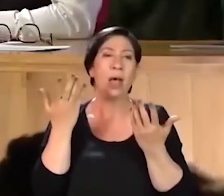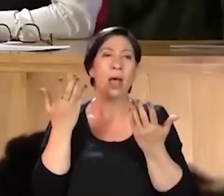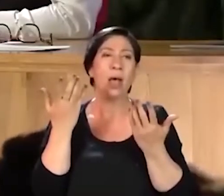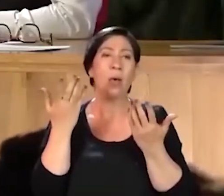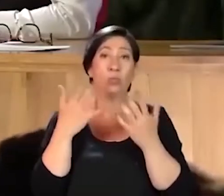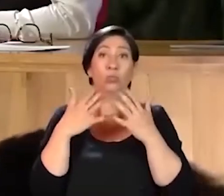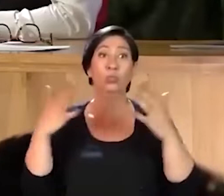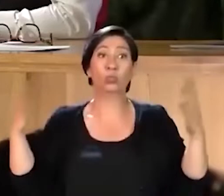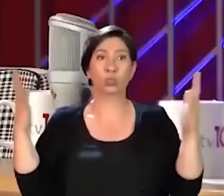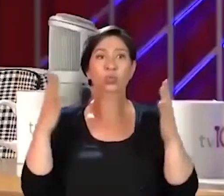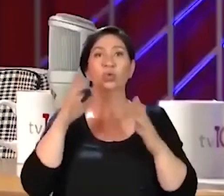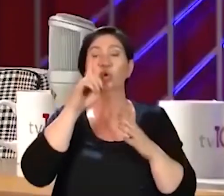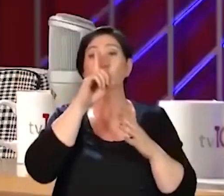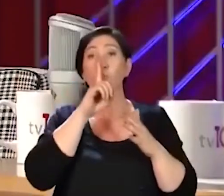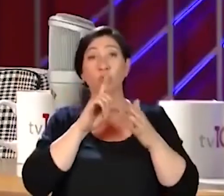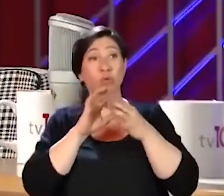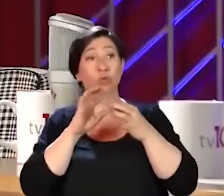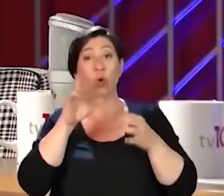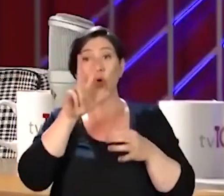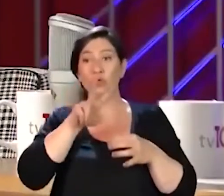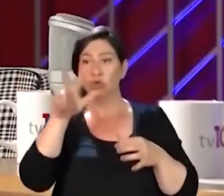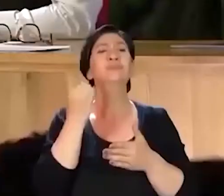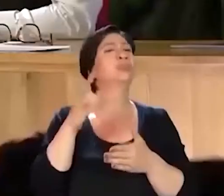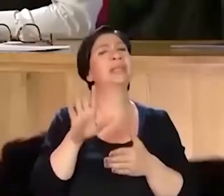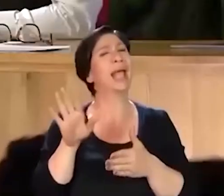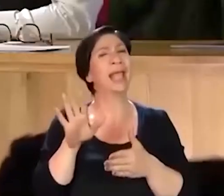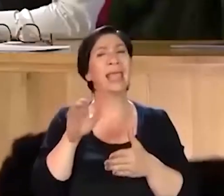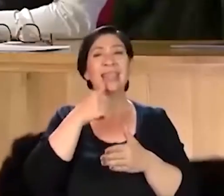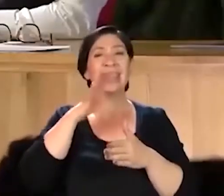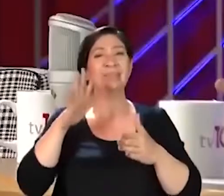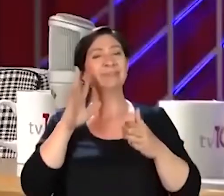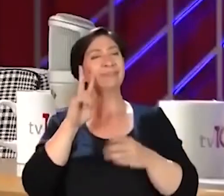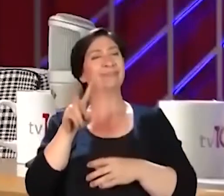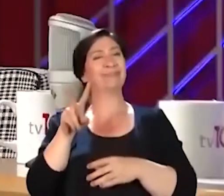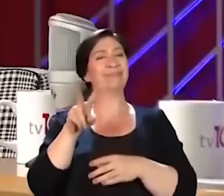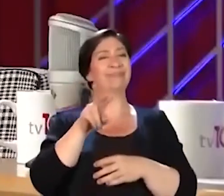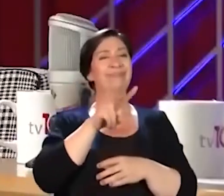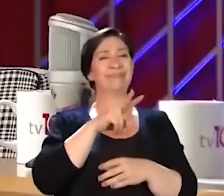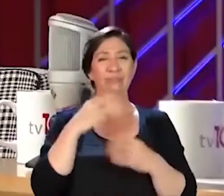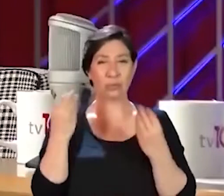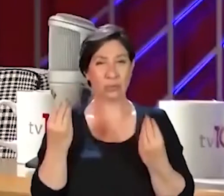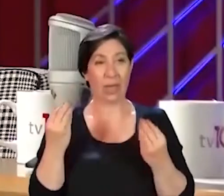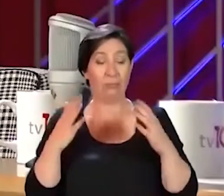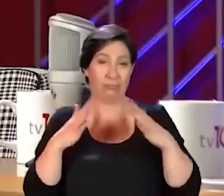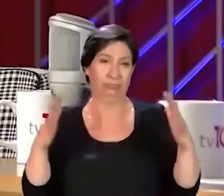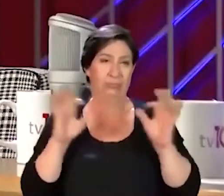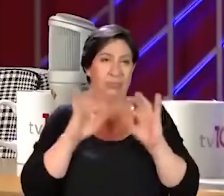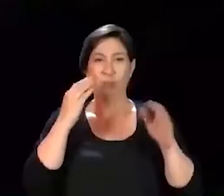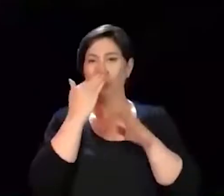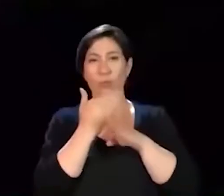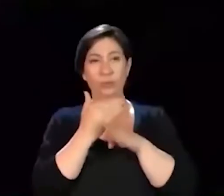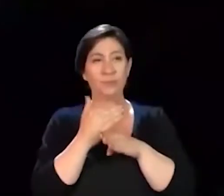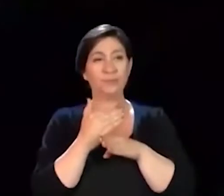büyük bir boyut yani 100 feet Aslında 33 metre falan yapıyor denize karşı bu davete de olan bir boyut Aslında